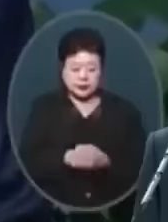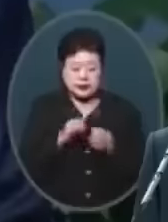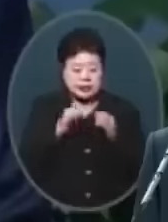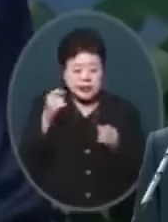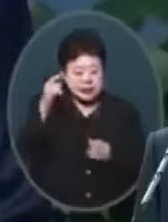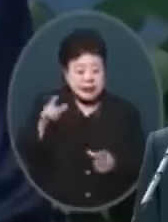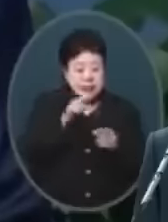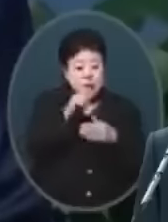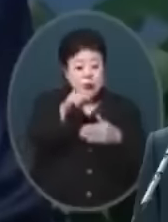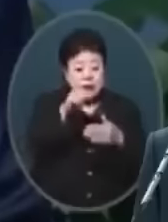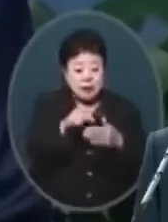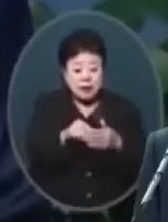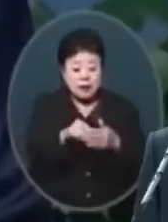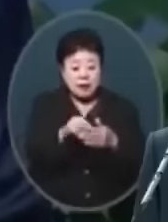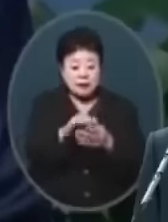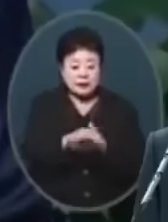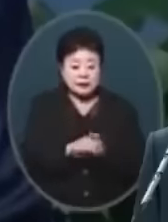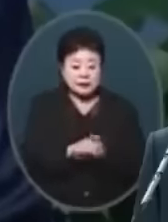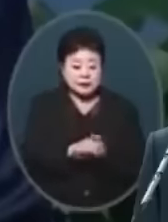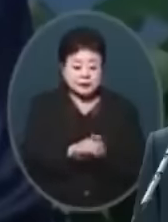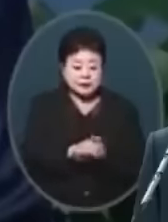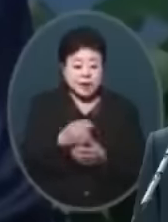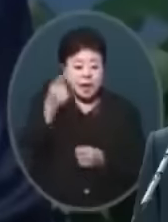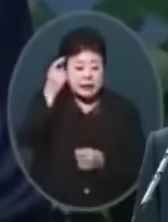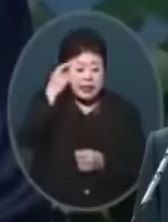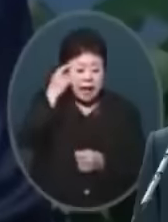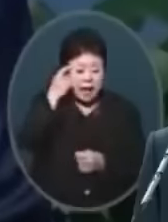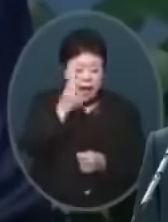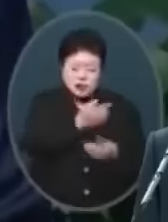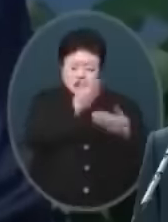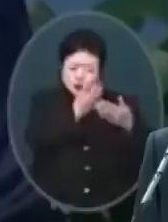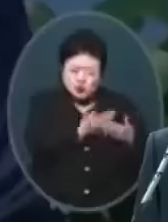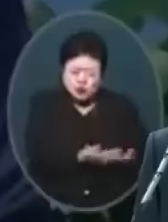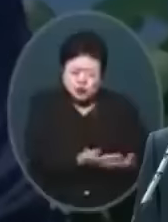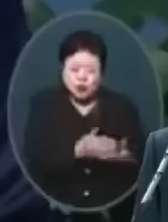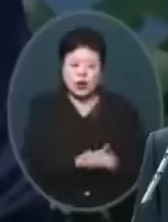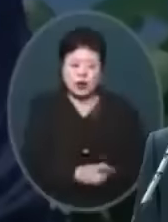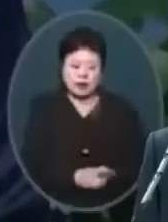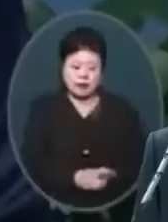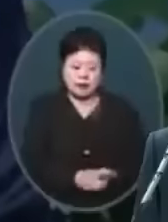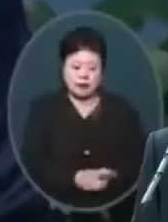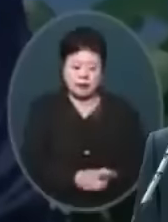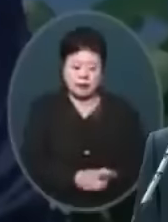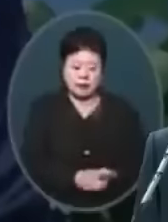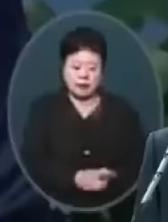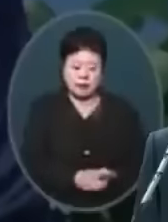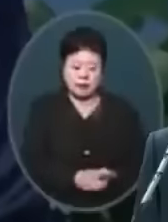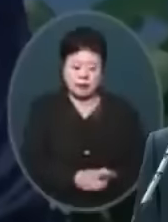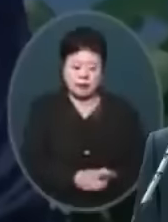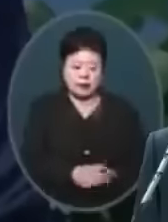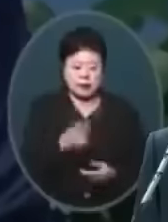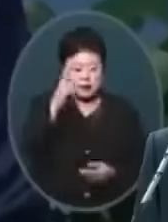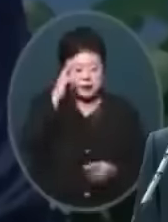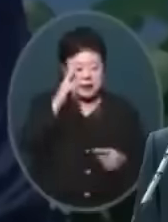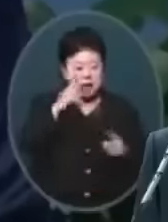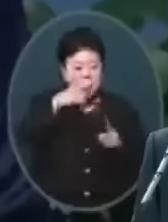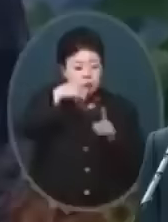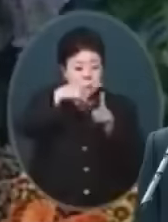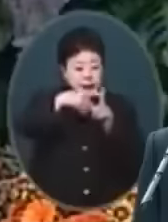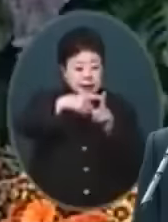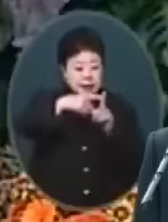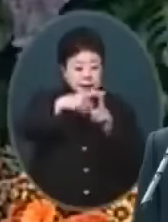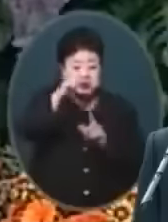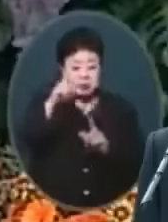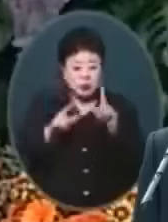인간의 생활 속에서 생각만큼 중요한 것이 없습니다. 긍정적인